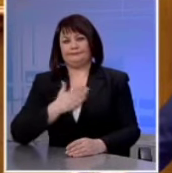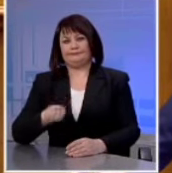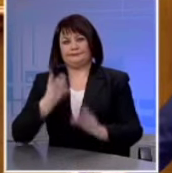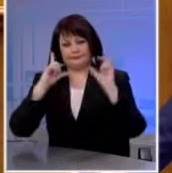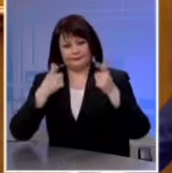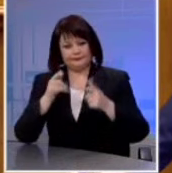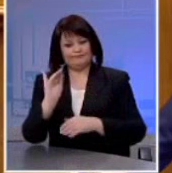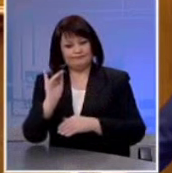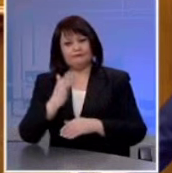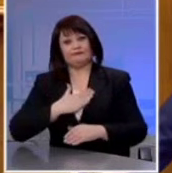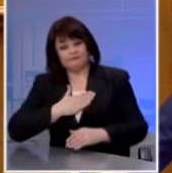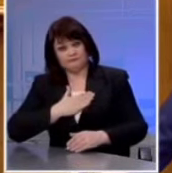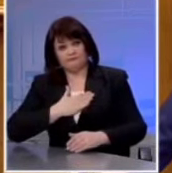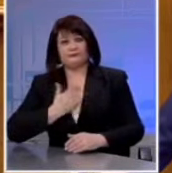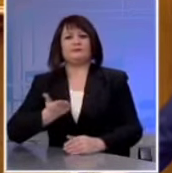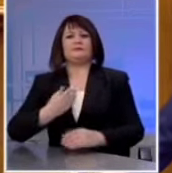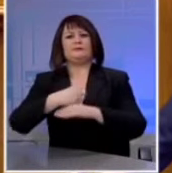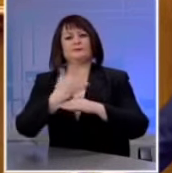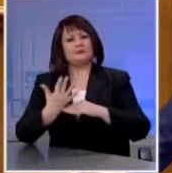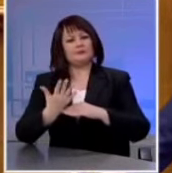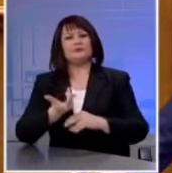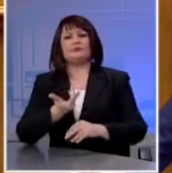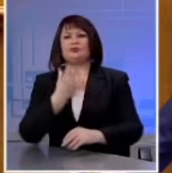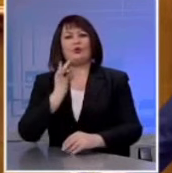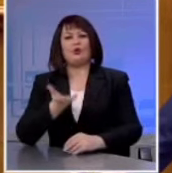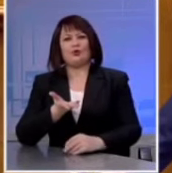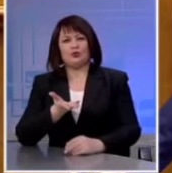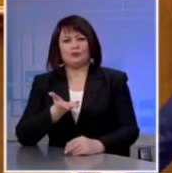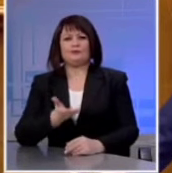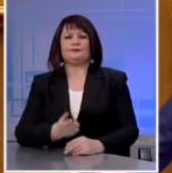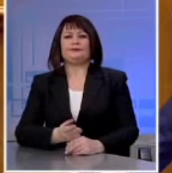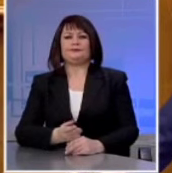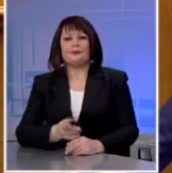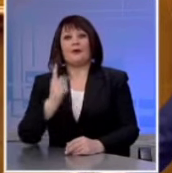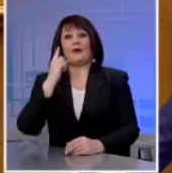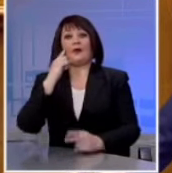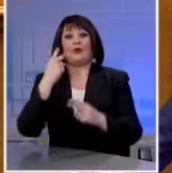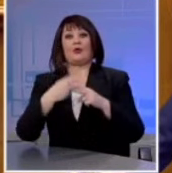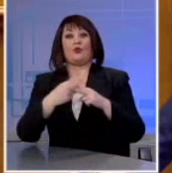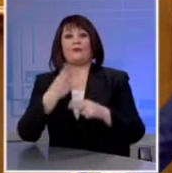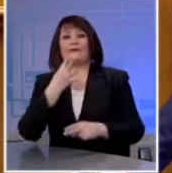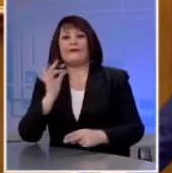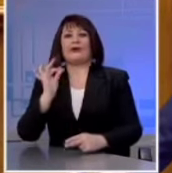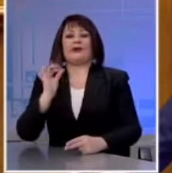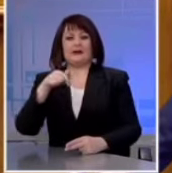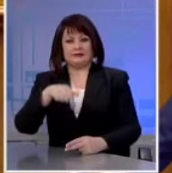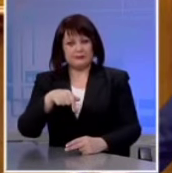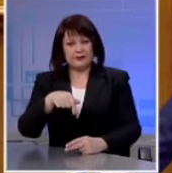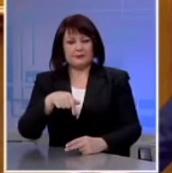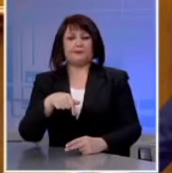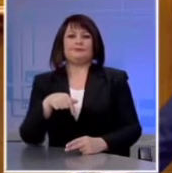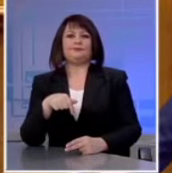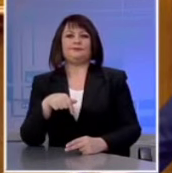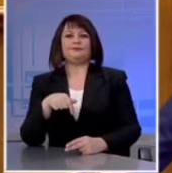Δημοκρατία αλλά και στο ΠΑΣΟΚ που μου έδωσαν την εξαιρετική αυτή ευκαιρία